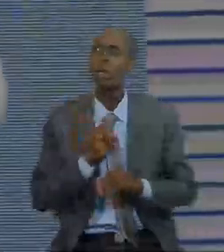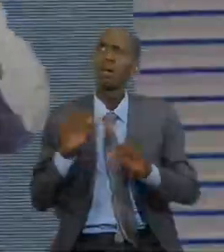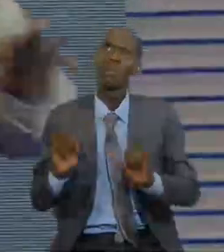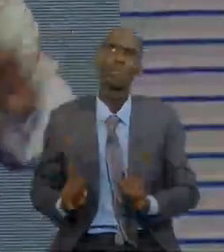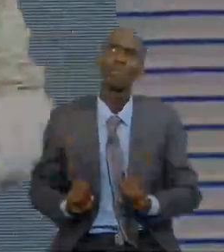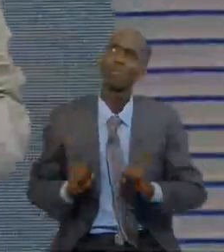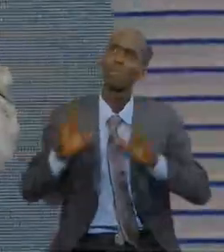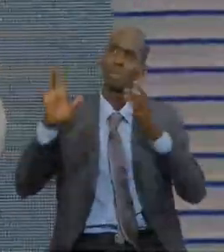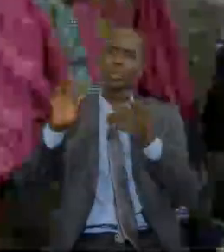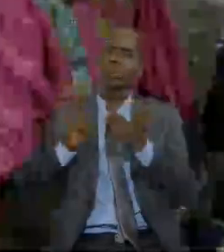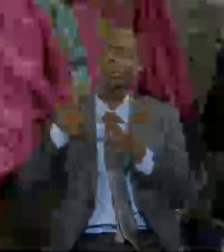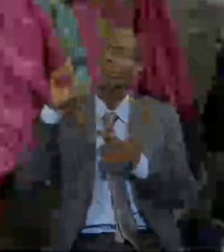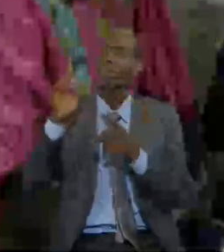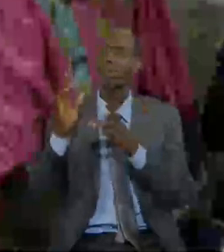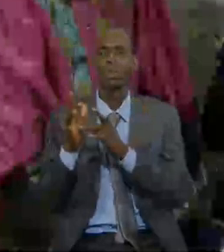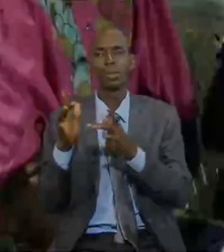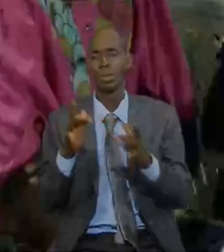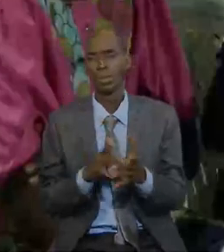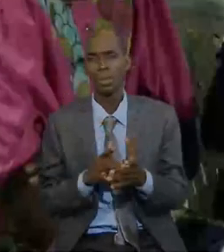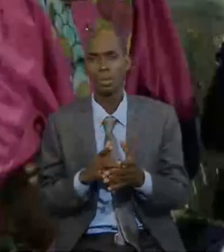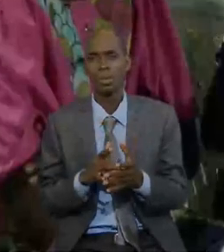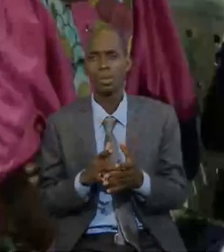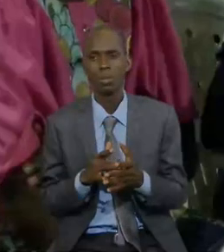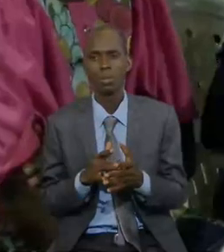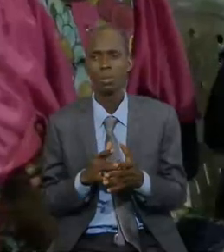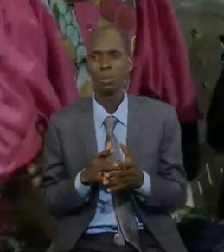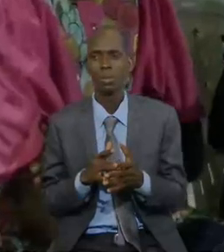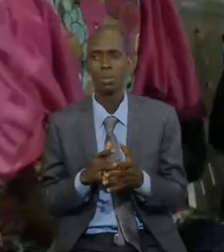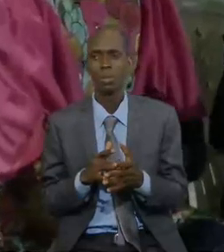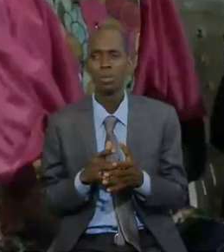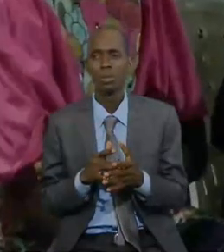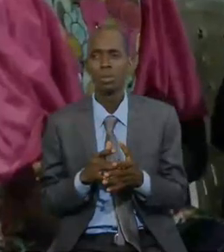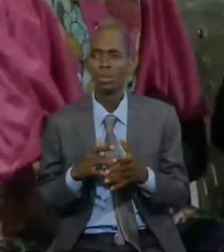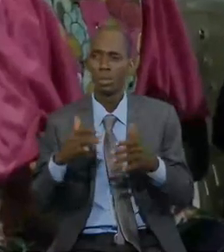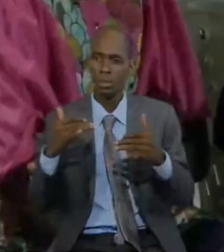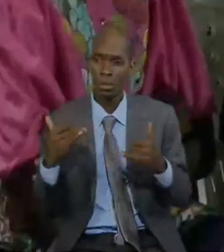tu n'as jamais dit Jésus je m'abandonne à toi